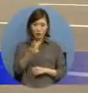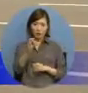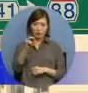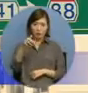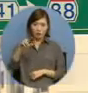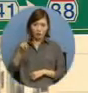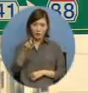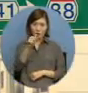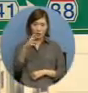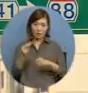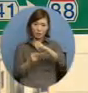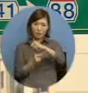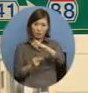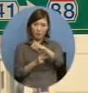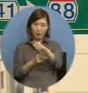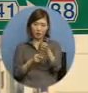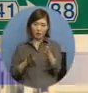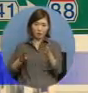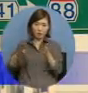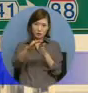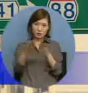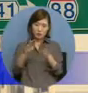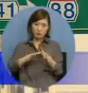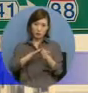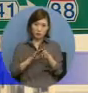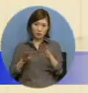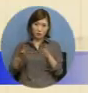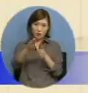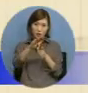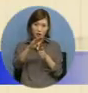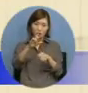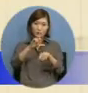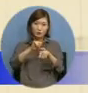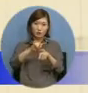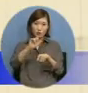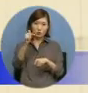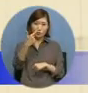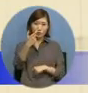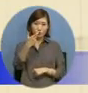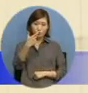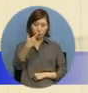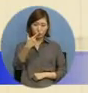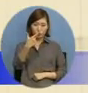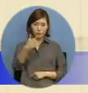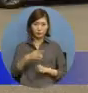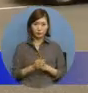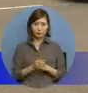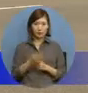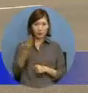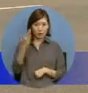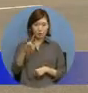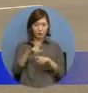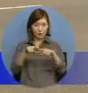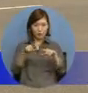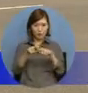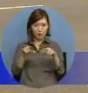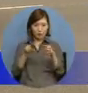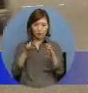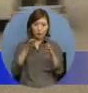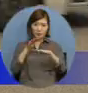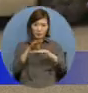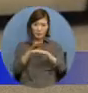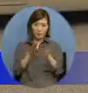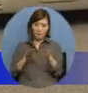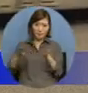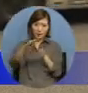한남대교 방향으로 좌회전하려는 일반 차량들의 수요는 시간당 666대. 하지만 일반 차량의 좌회전이